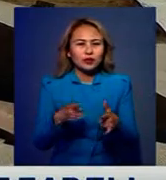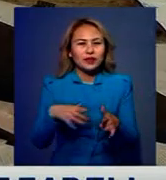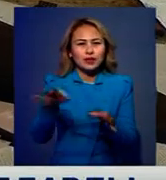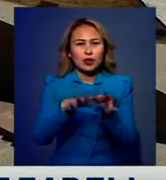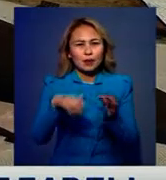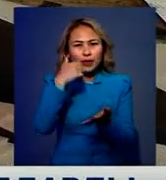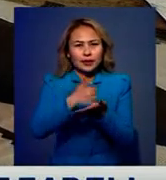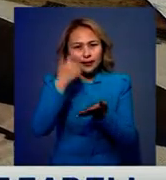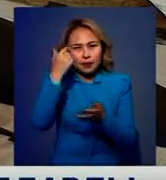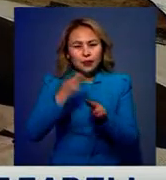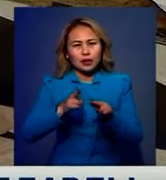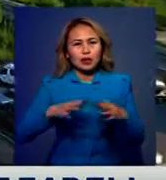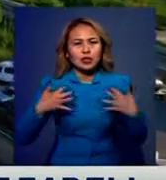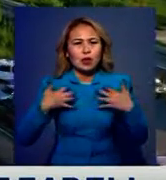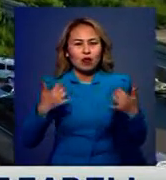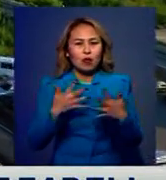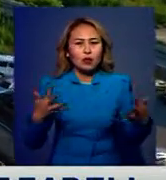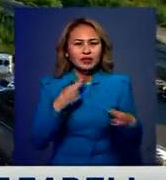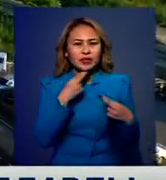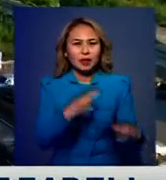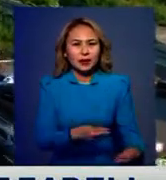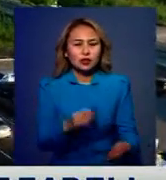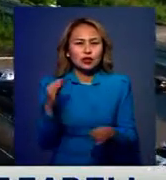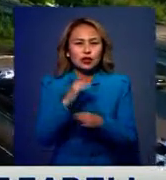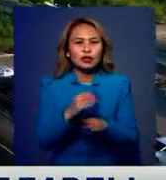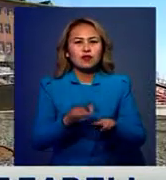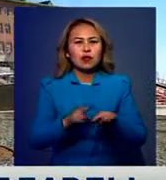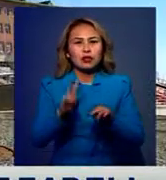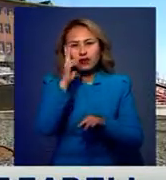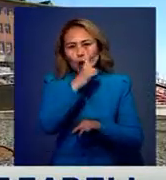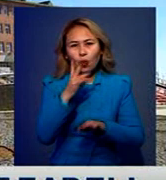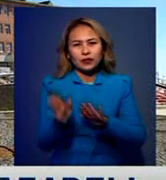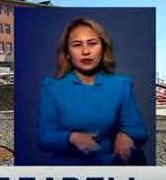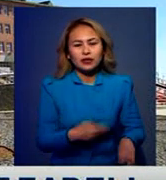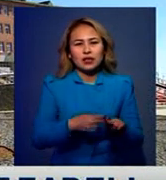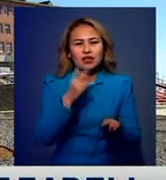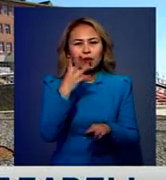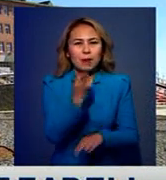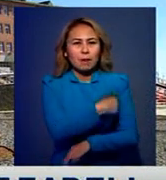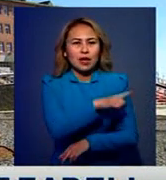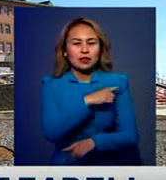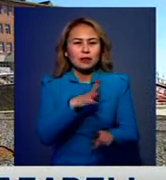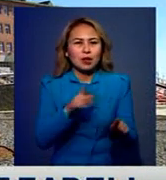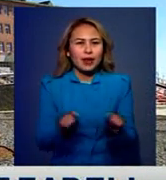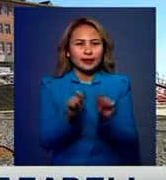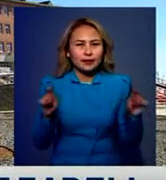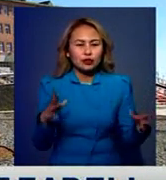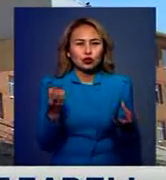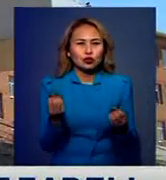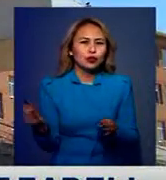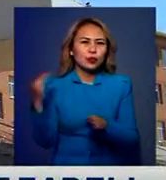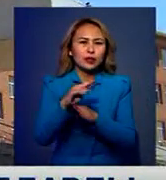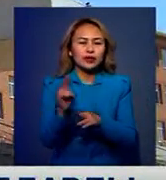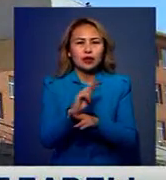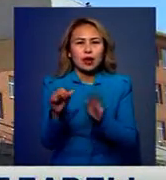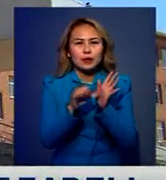білет, сондықтан денсаулық сақтау саласына жіті мән беріп отыр. Өткен 2 жылда өңірде 25 аурухана қолданысқа берілген. Емдеу